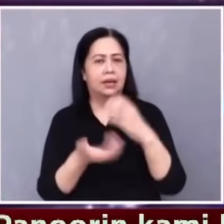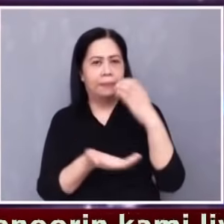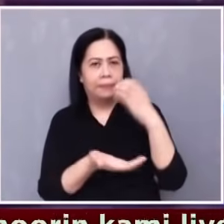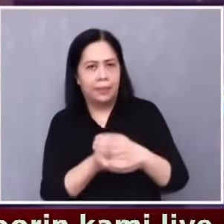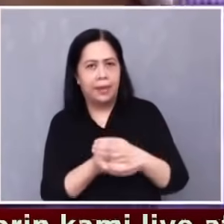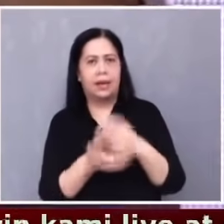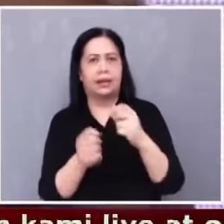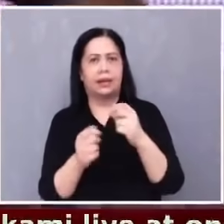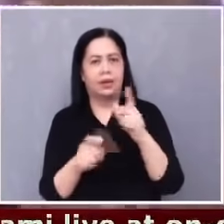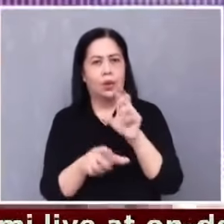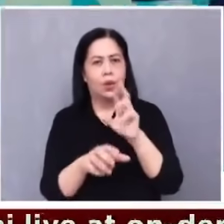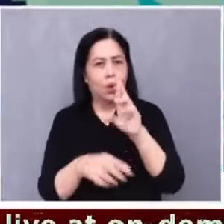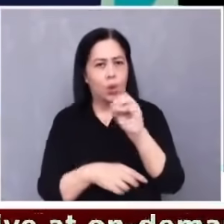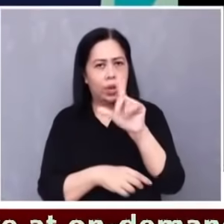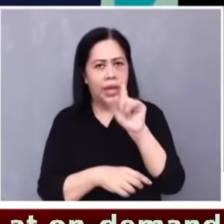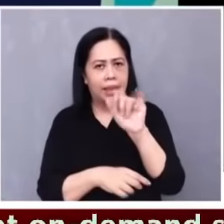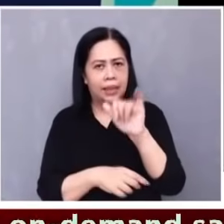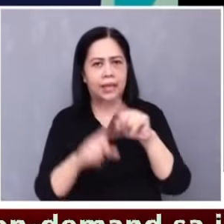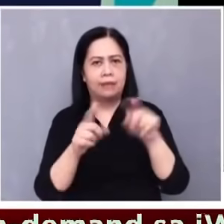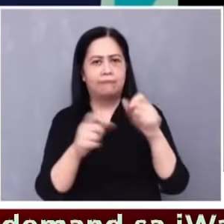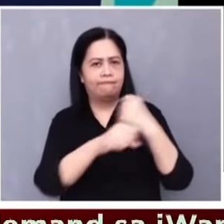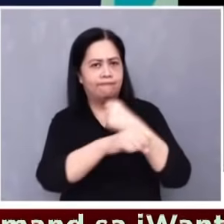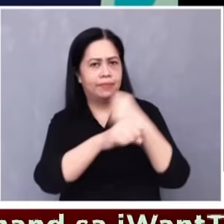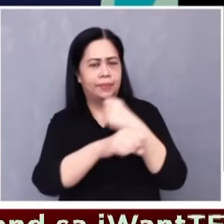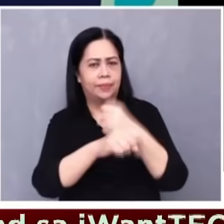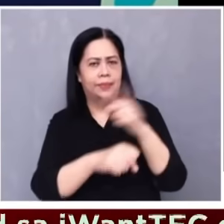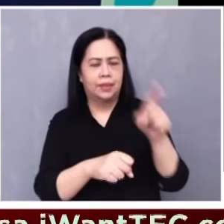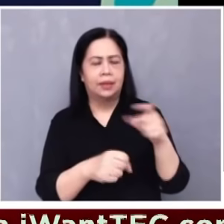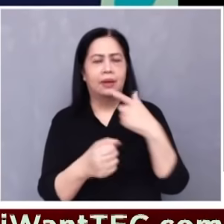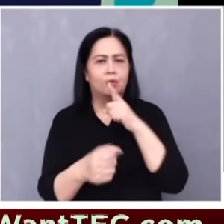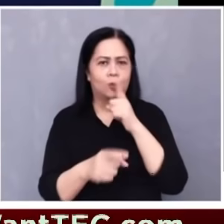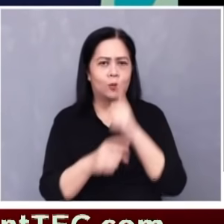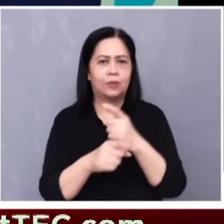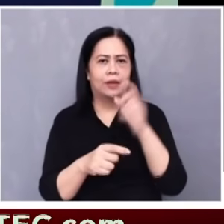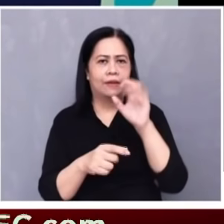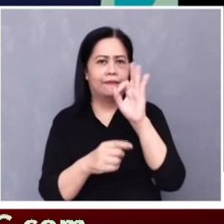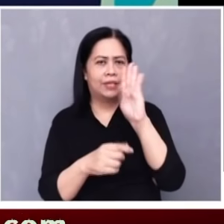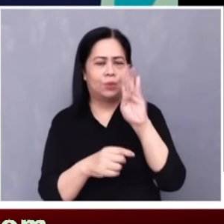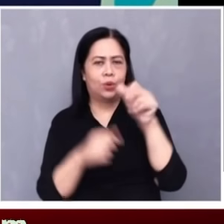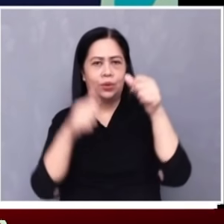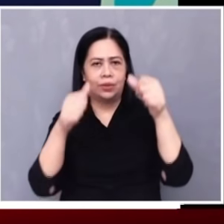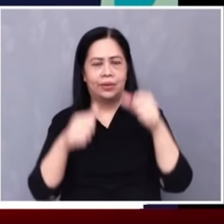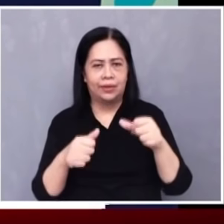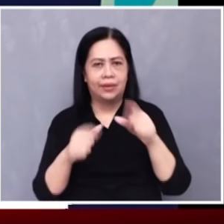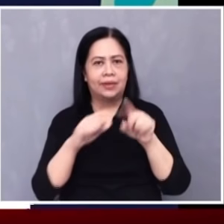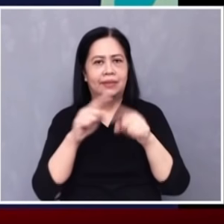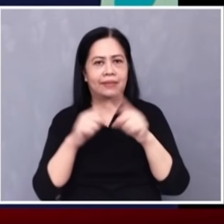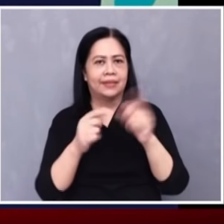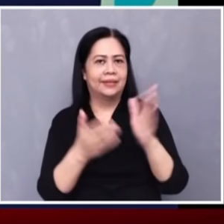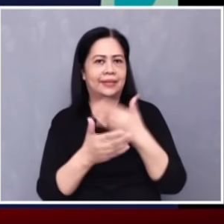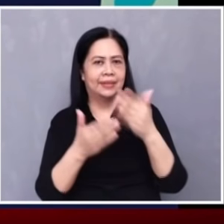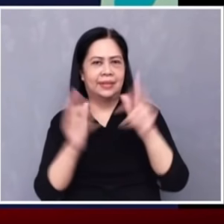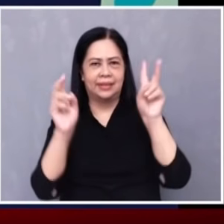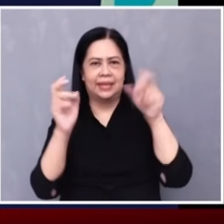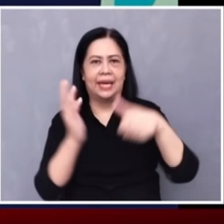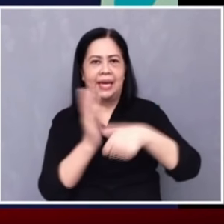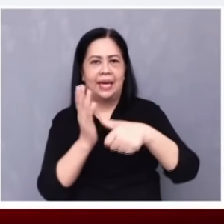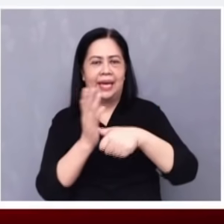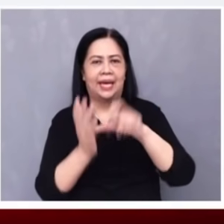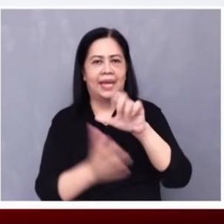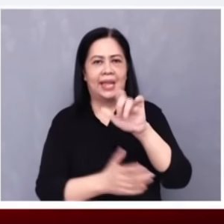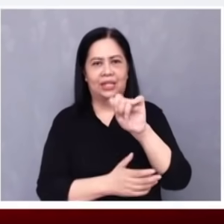kapwa composer sa Philscap. Konsolasyon ni Jesse ang huling Facebook post ni Heber ng kanta nilang Eleksyon.